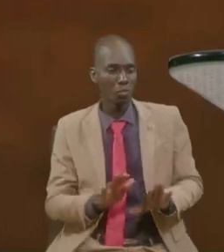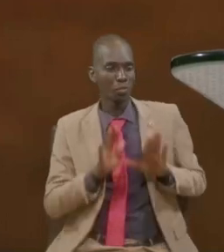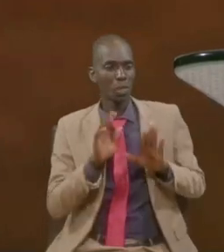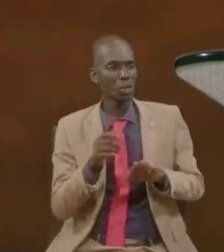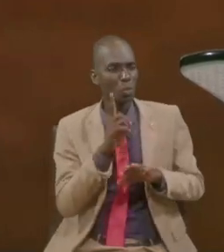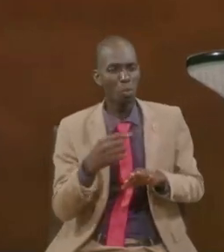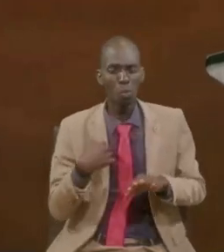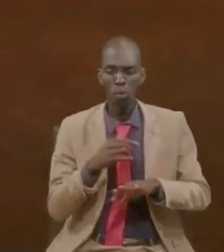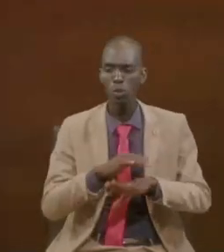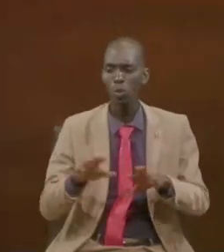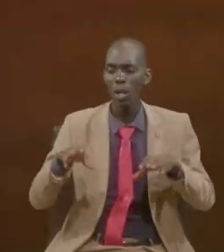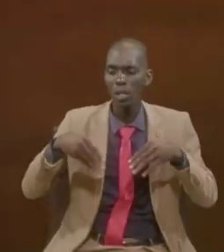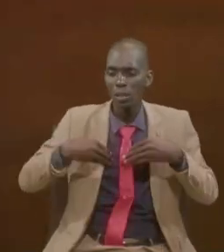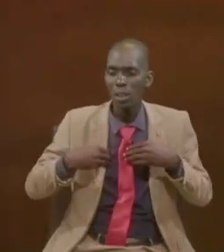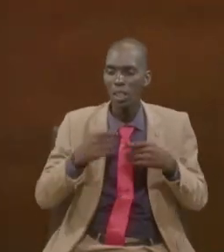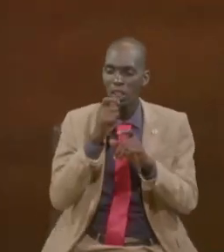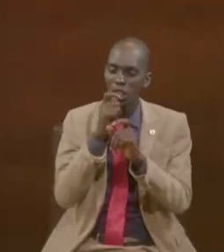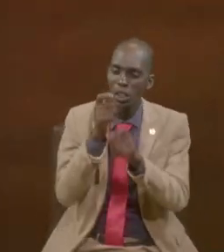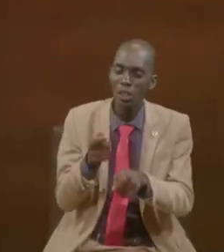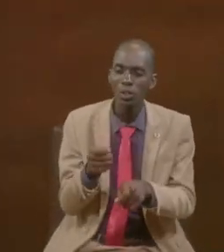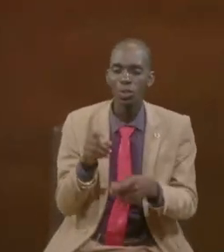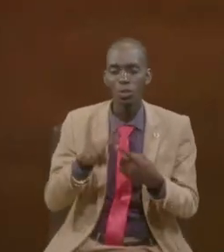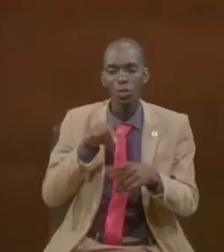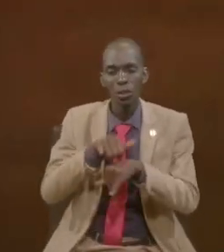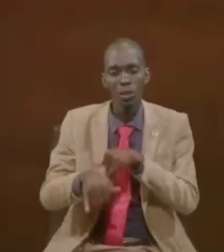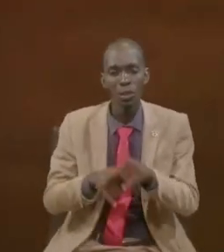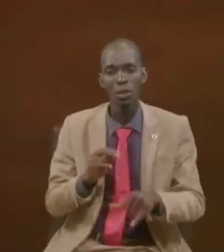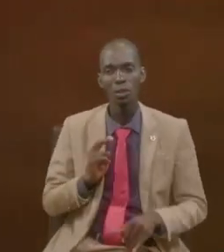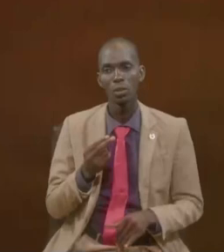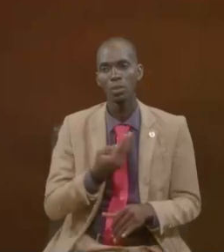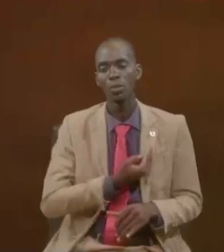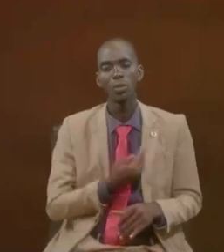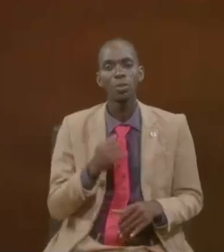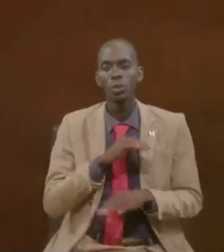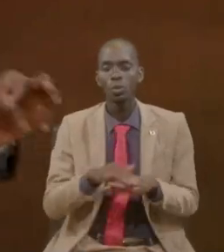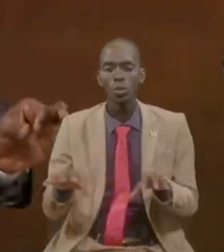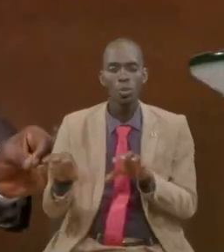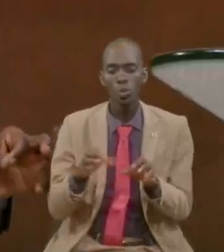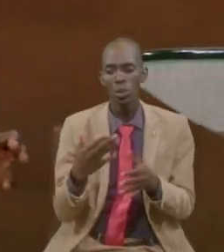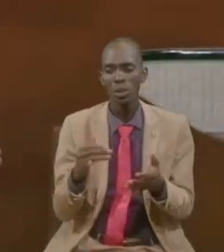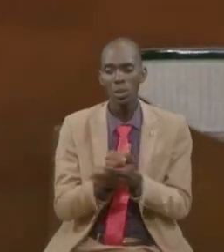acceptation de personne, nous ne faisons pas acceptation de présent, nous ne faisons rien à personne